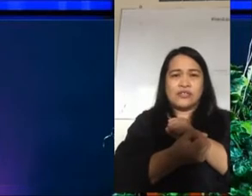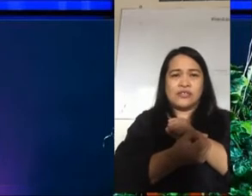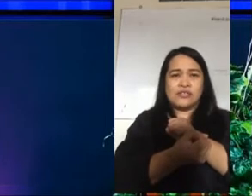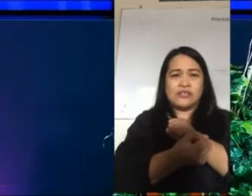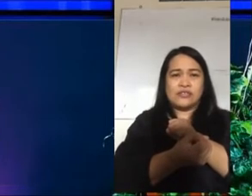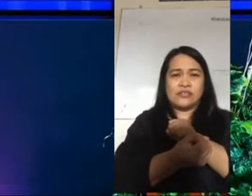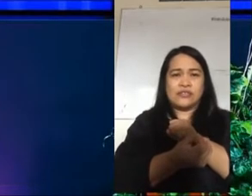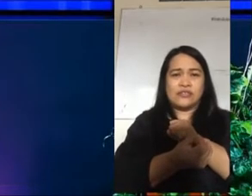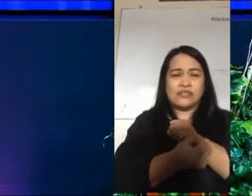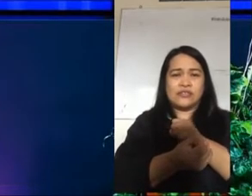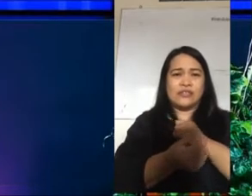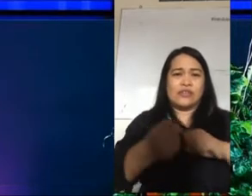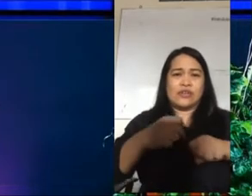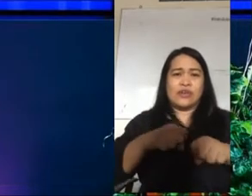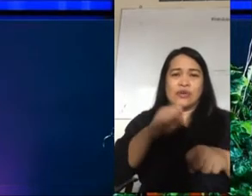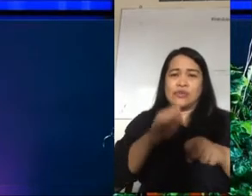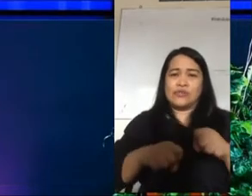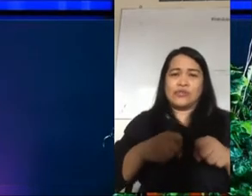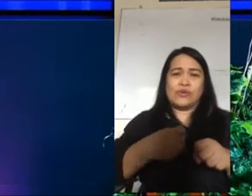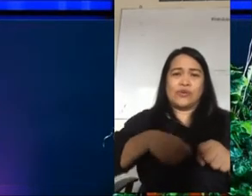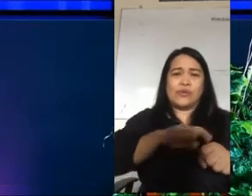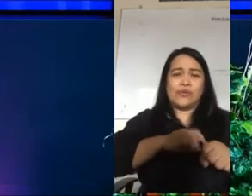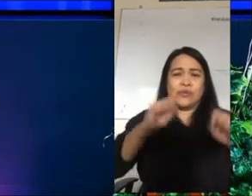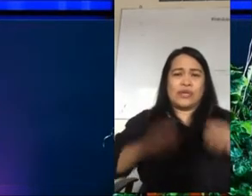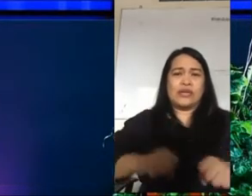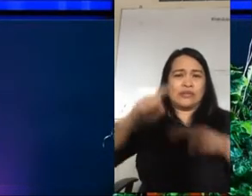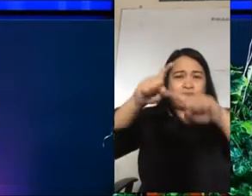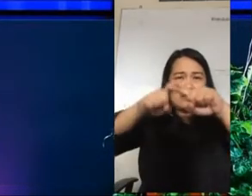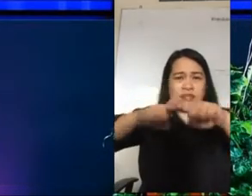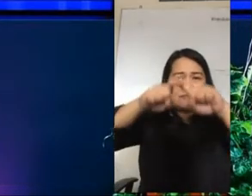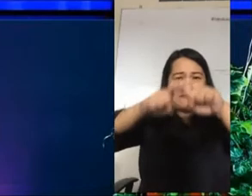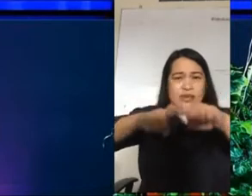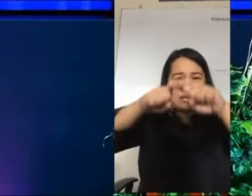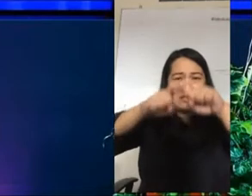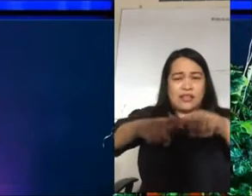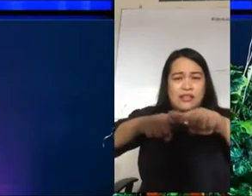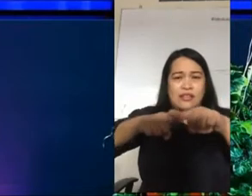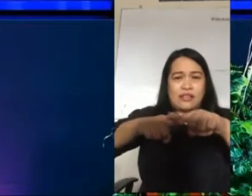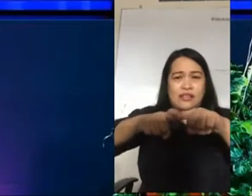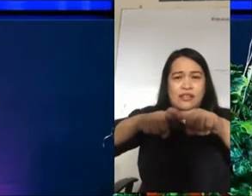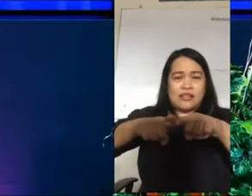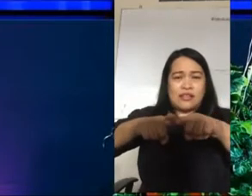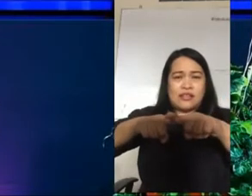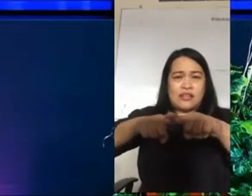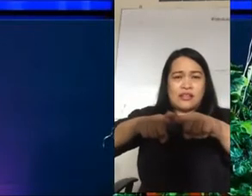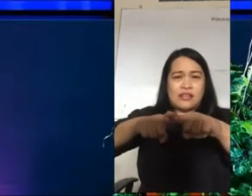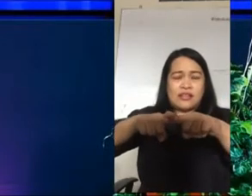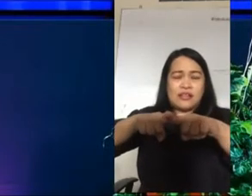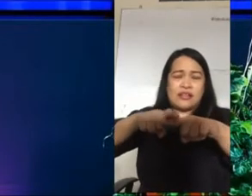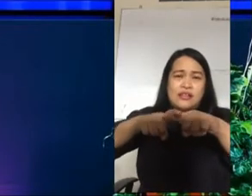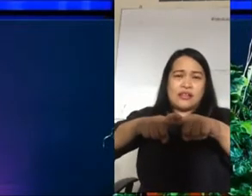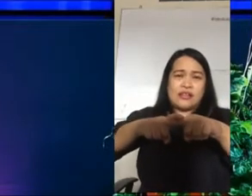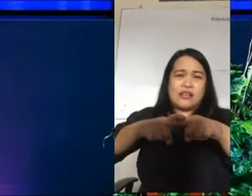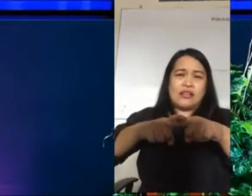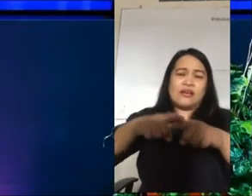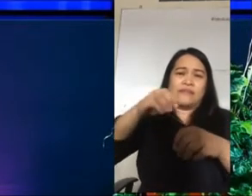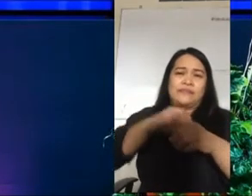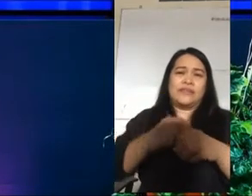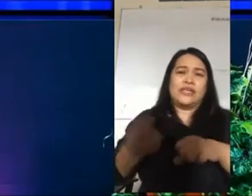ating sandigan, ang ating matayog na mo sa panahon ng mga pagsubok